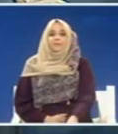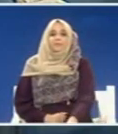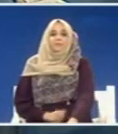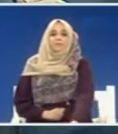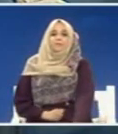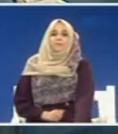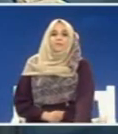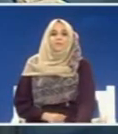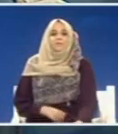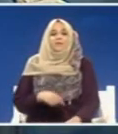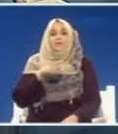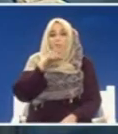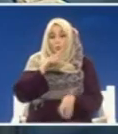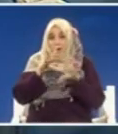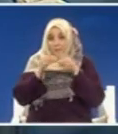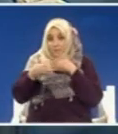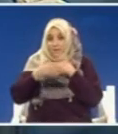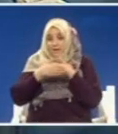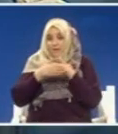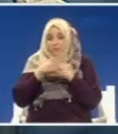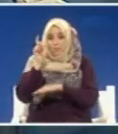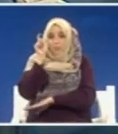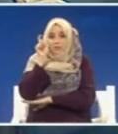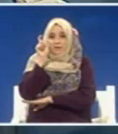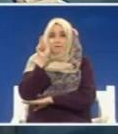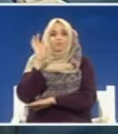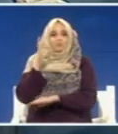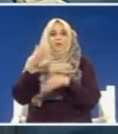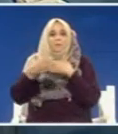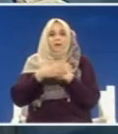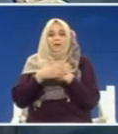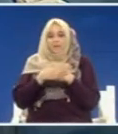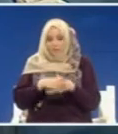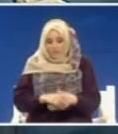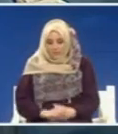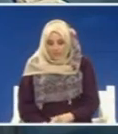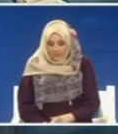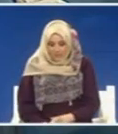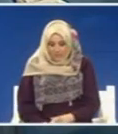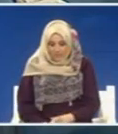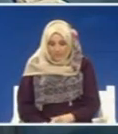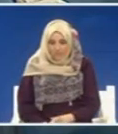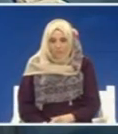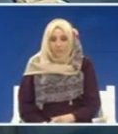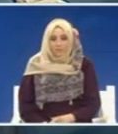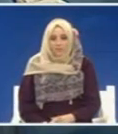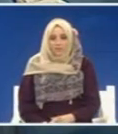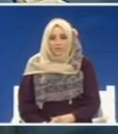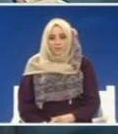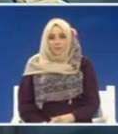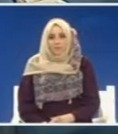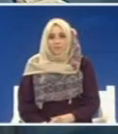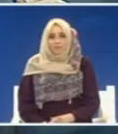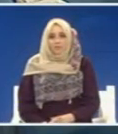أنت قريبة من المسجد ولا؟ أنا هي قريبة من المسجد بس ساعات صافي عندي ظروف ما